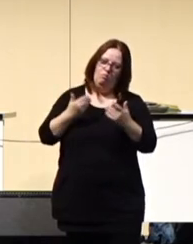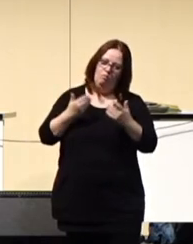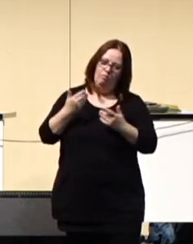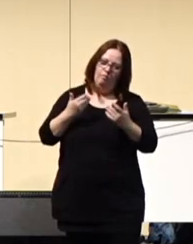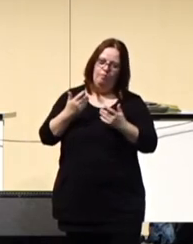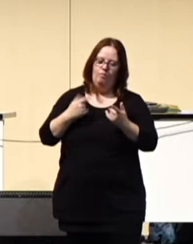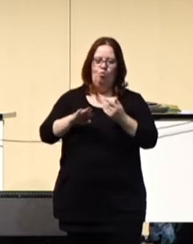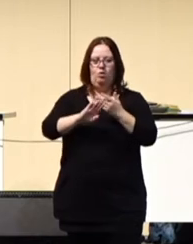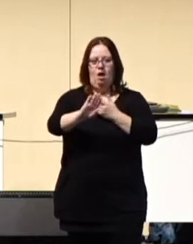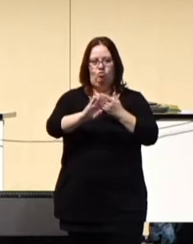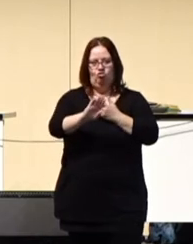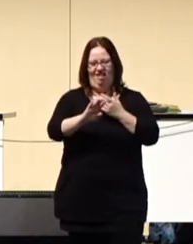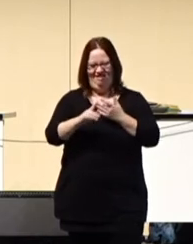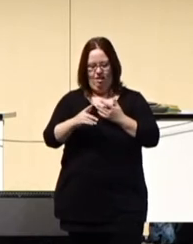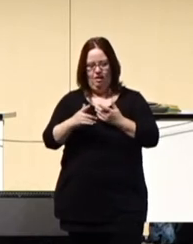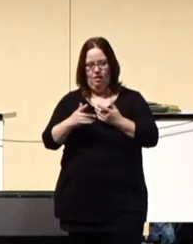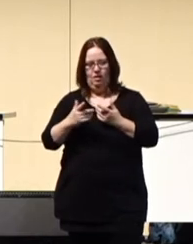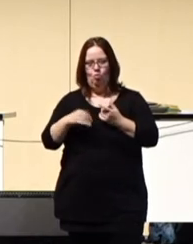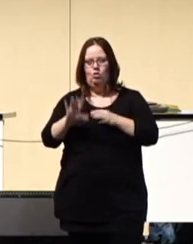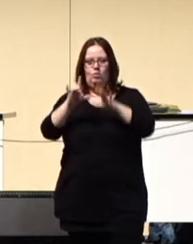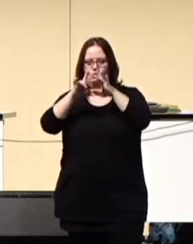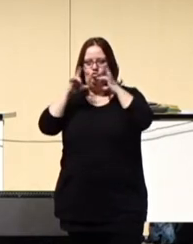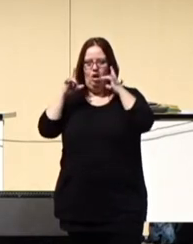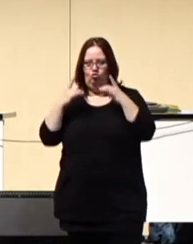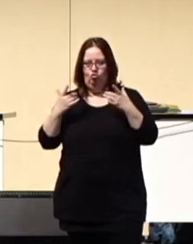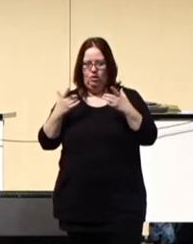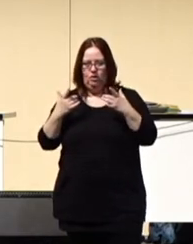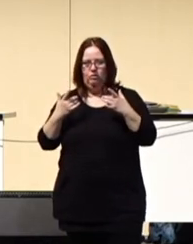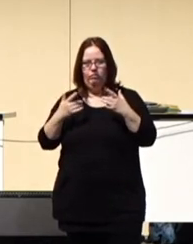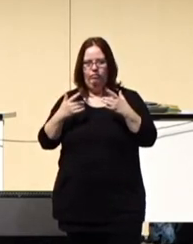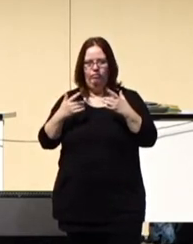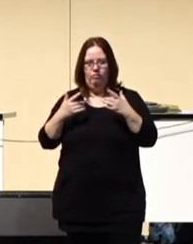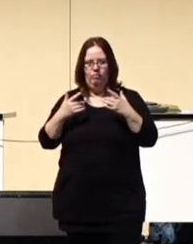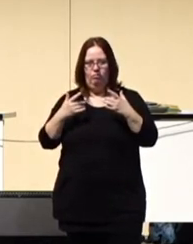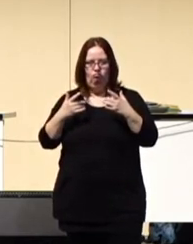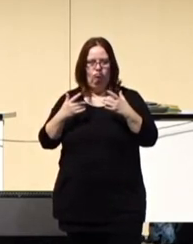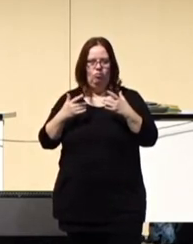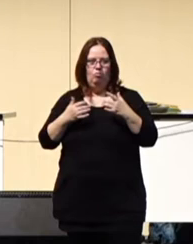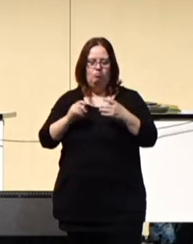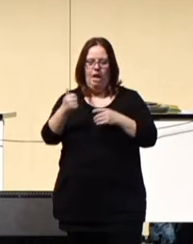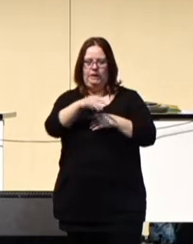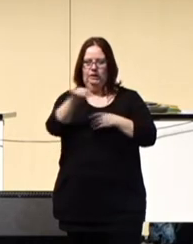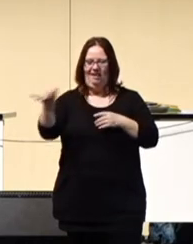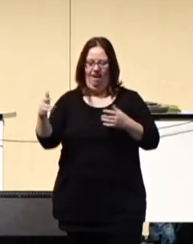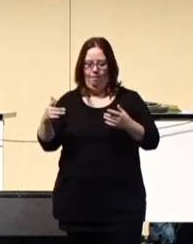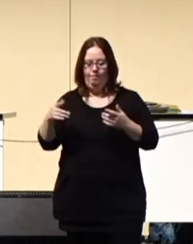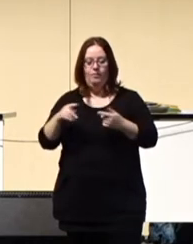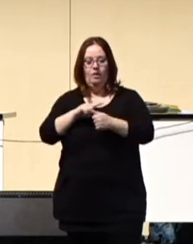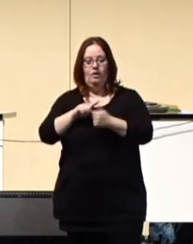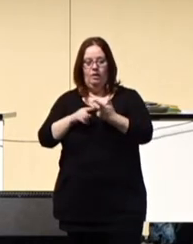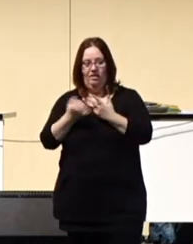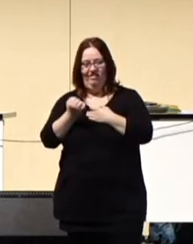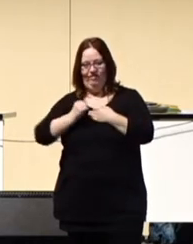und Abstände eingehalten wurden und dieser Mund-Nasen-Schutz getragen wurde. Die Verstöße, die